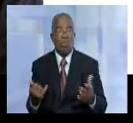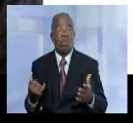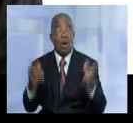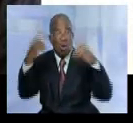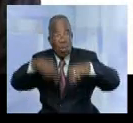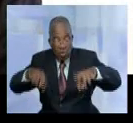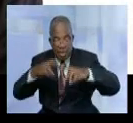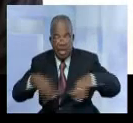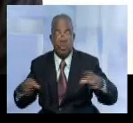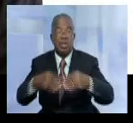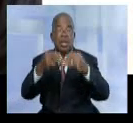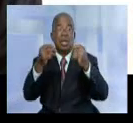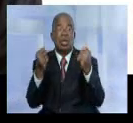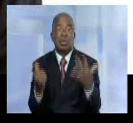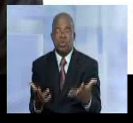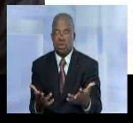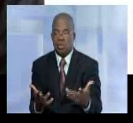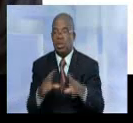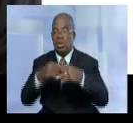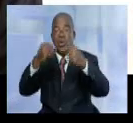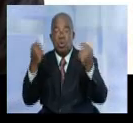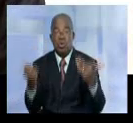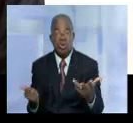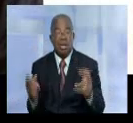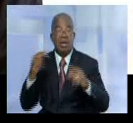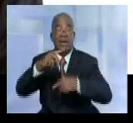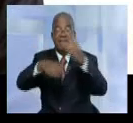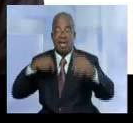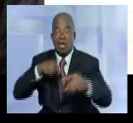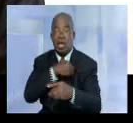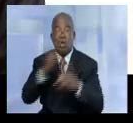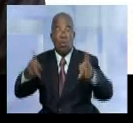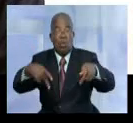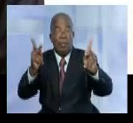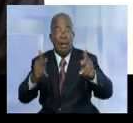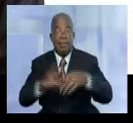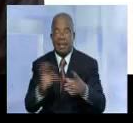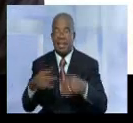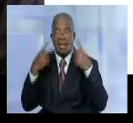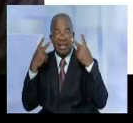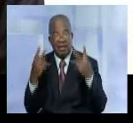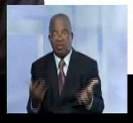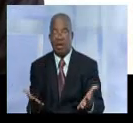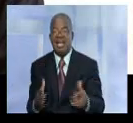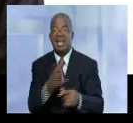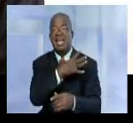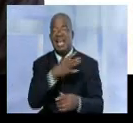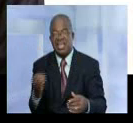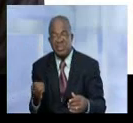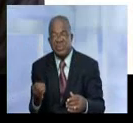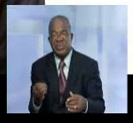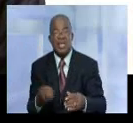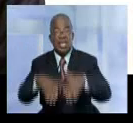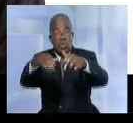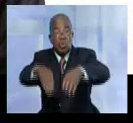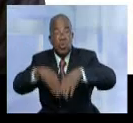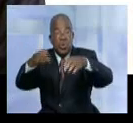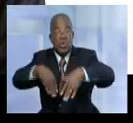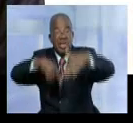permettre de situer le niveau auquel on va mettre la fondation du bâtiment. Est-ce que la fondation va être à 1 mètre à